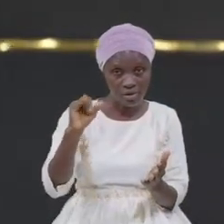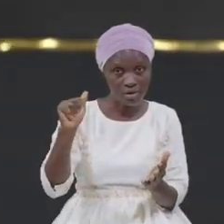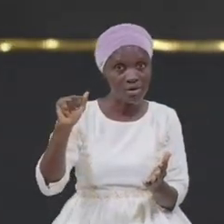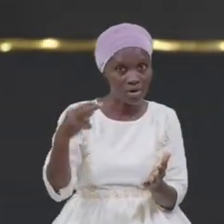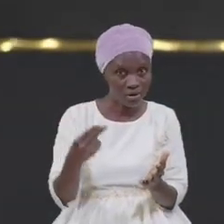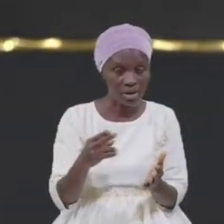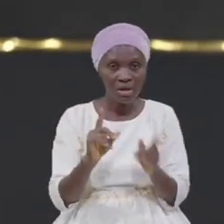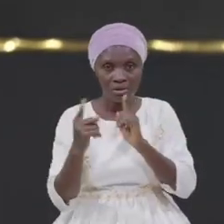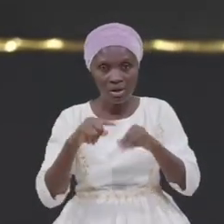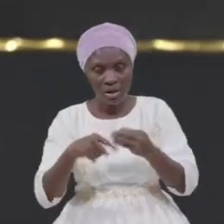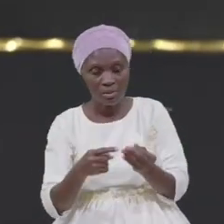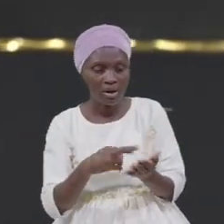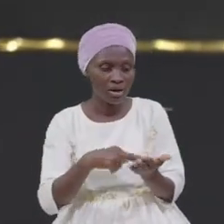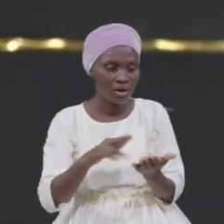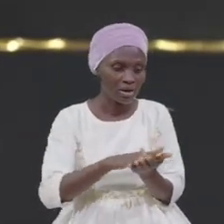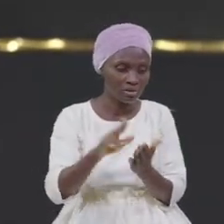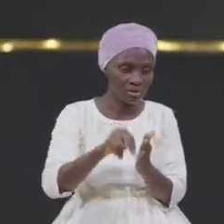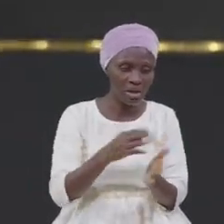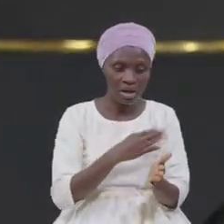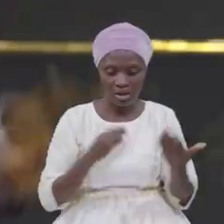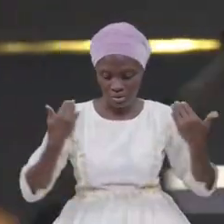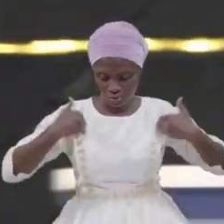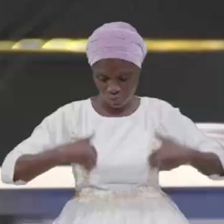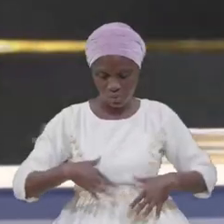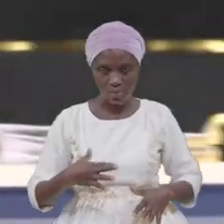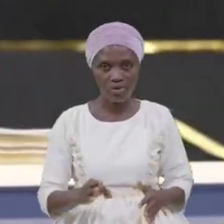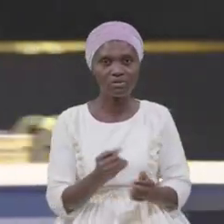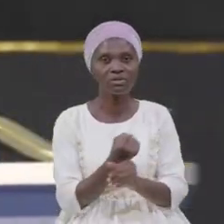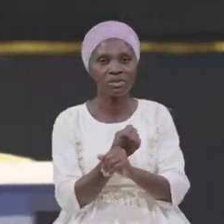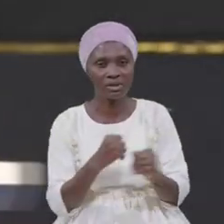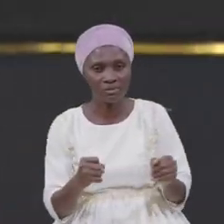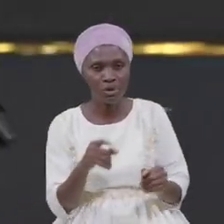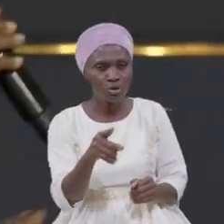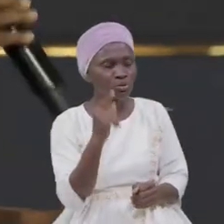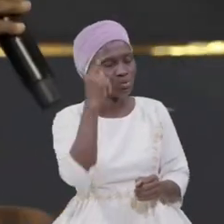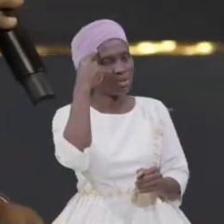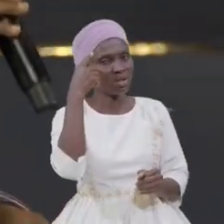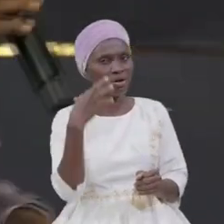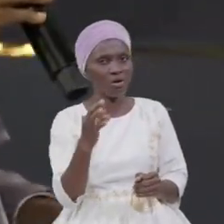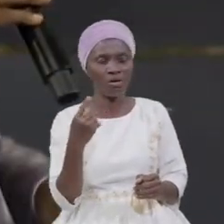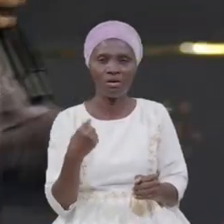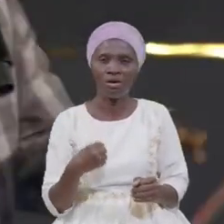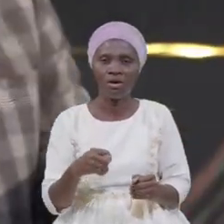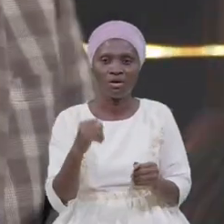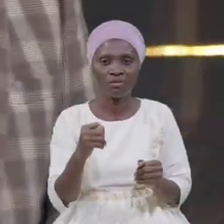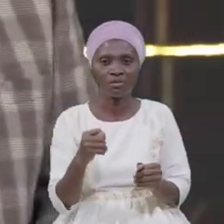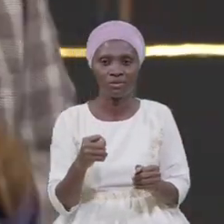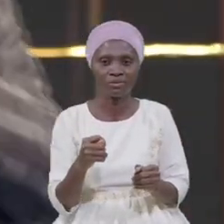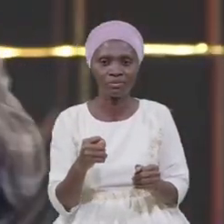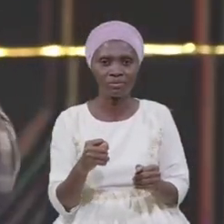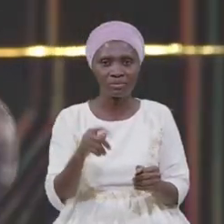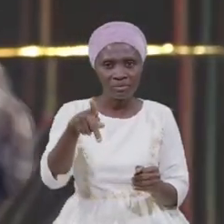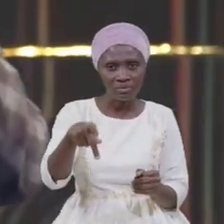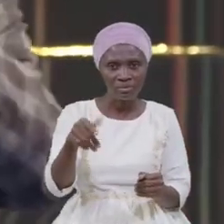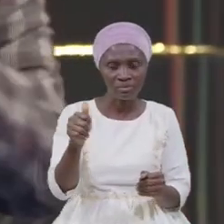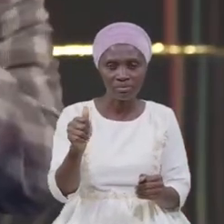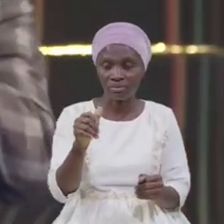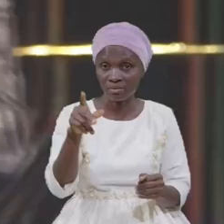de justice, la robe du salut. Vous pensez aux psaumes, et les psaumes parlent du